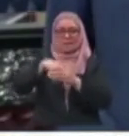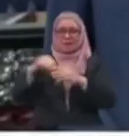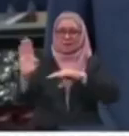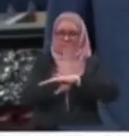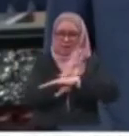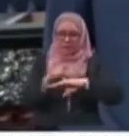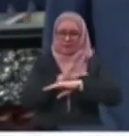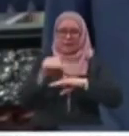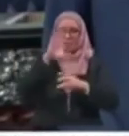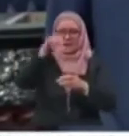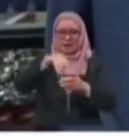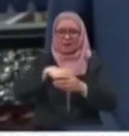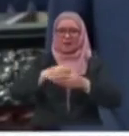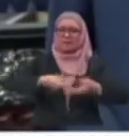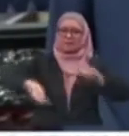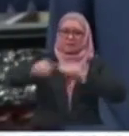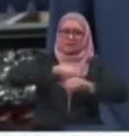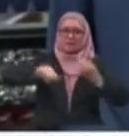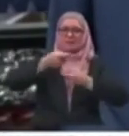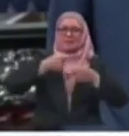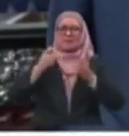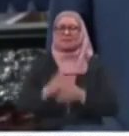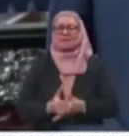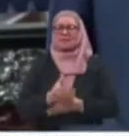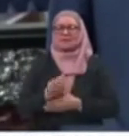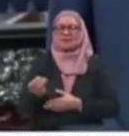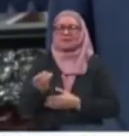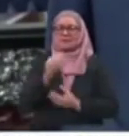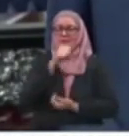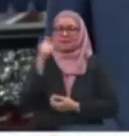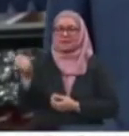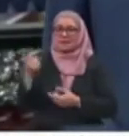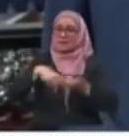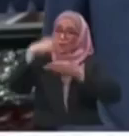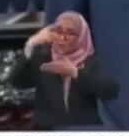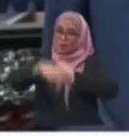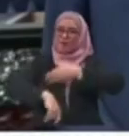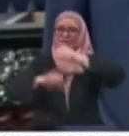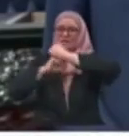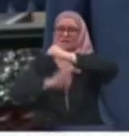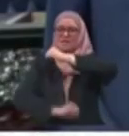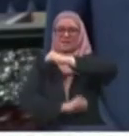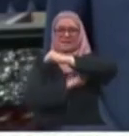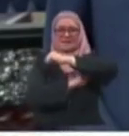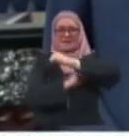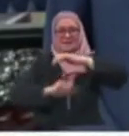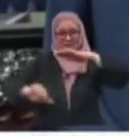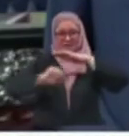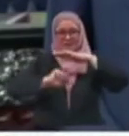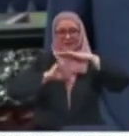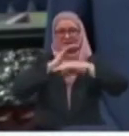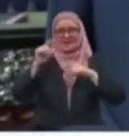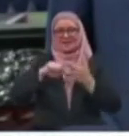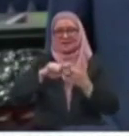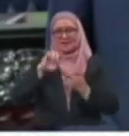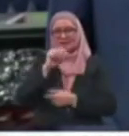keusahawanan. Selain daripada itu, program infrastruktur asas dan amenity sosial akan